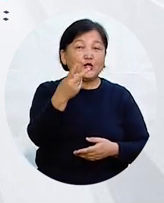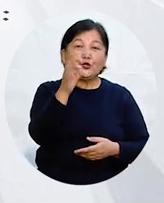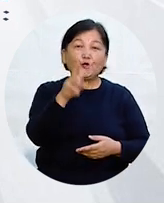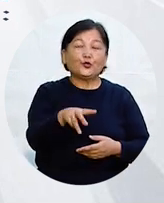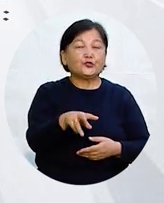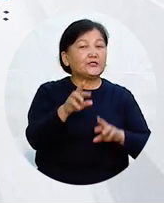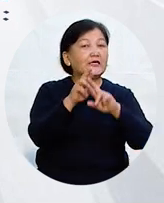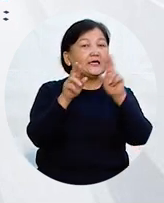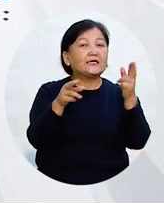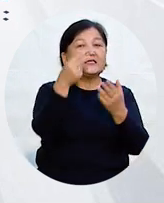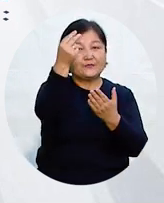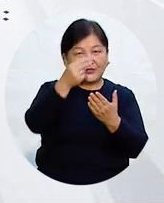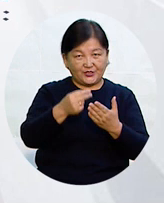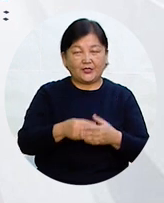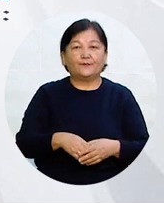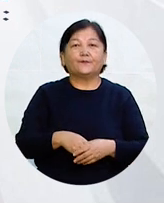бичиг үүдэрээ.